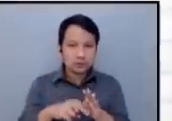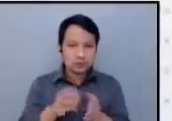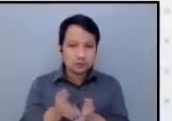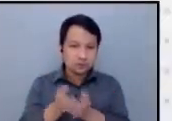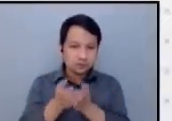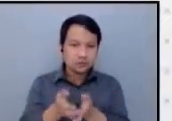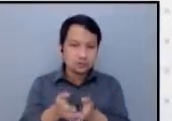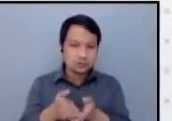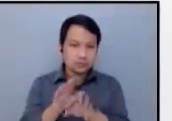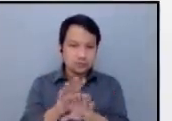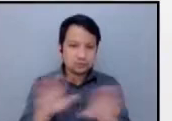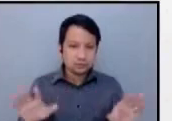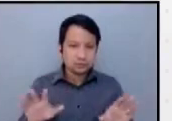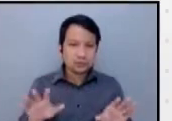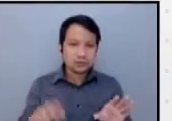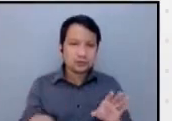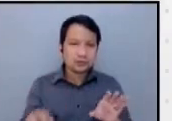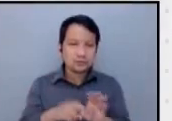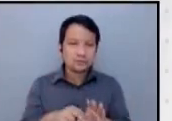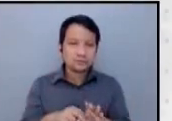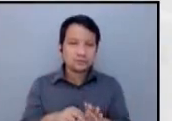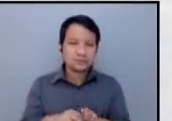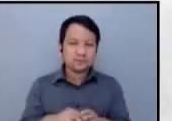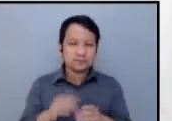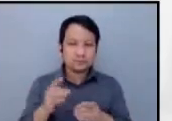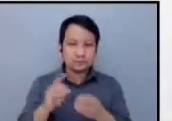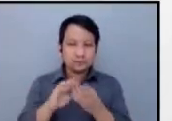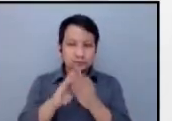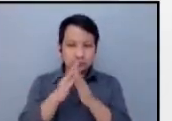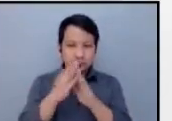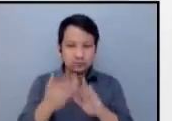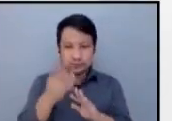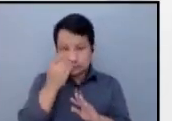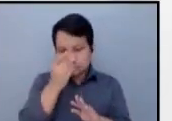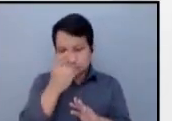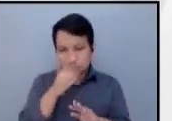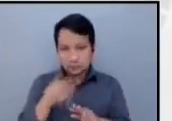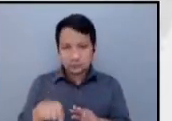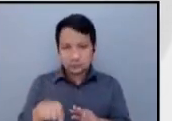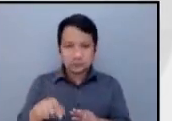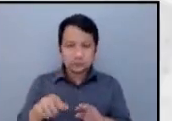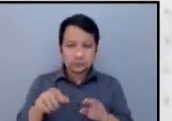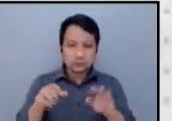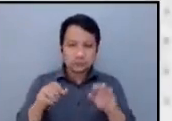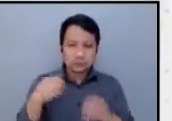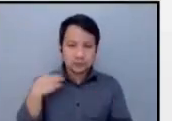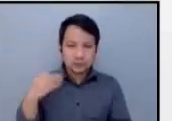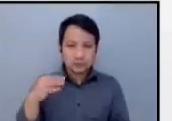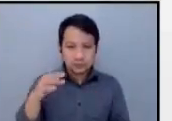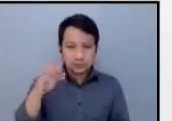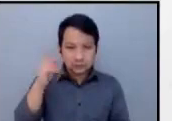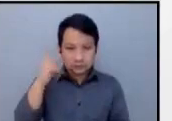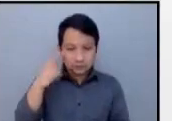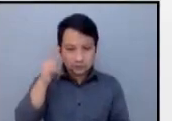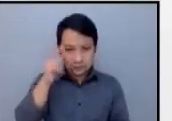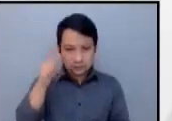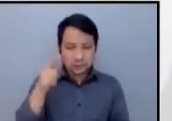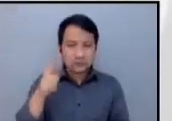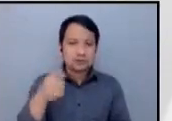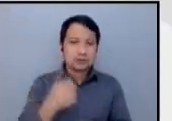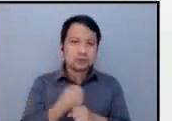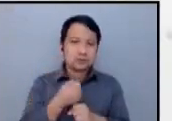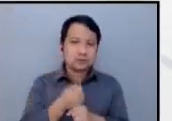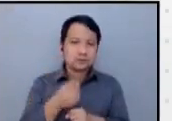frontliners. Sa Dumaguete naman ang naging destinasyon ni Presidential Aspirant Senator Panfilo Lacson ay ikinasa ng kampo ni